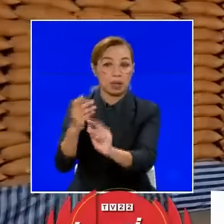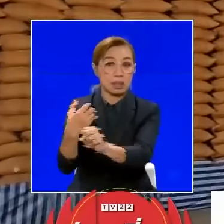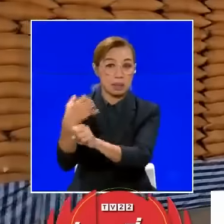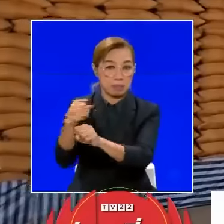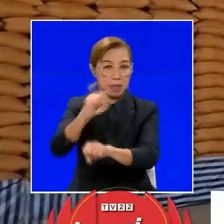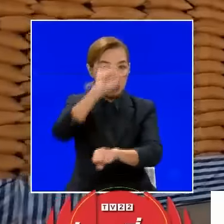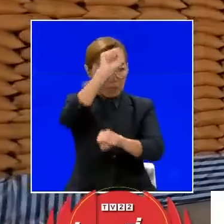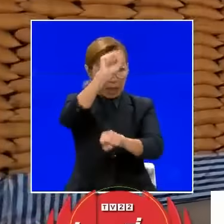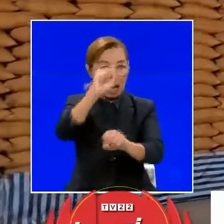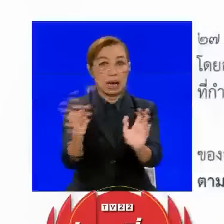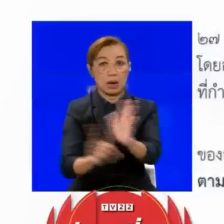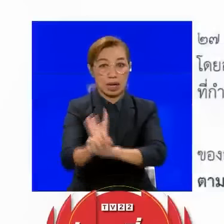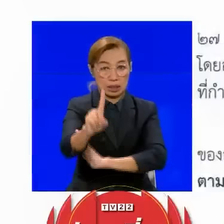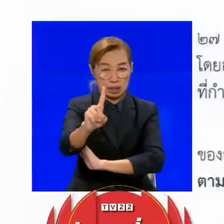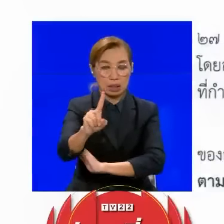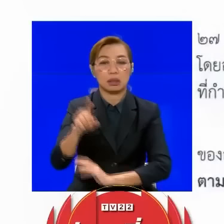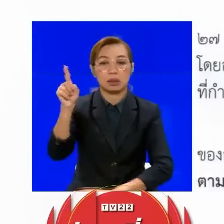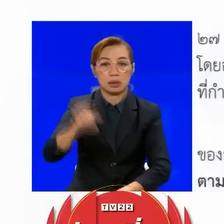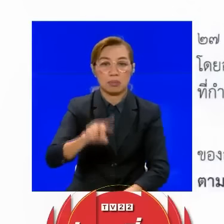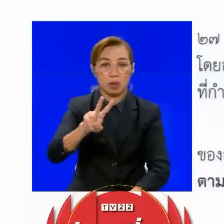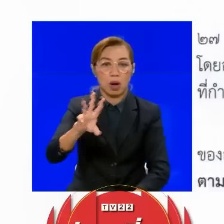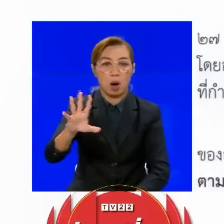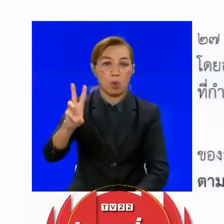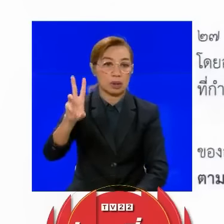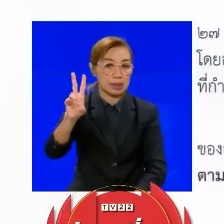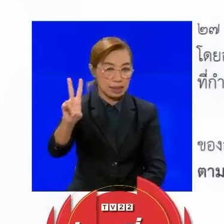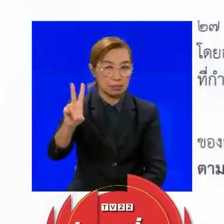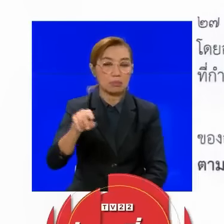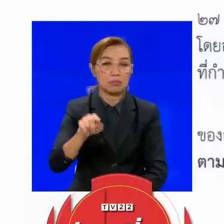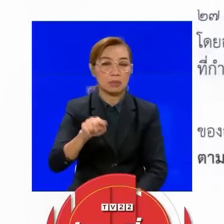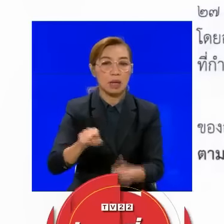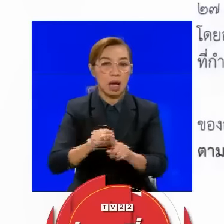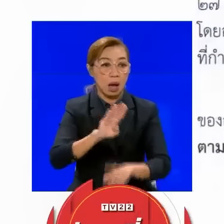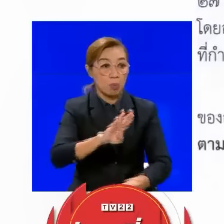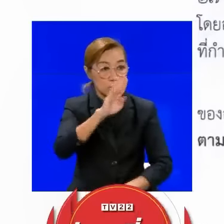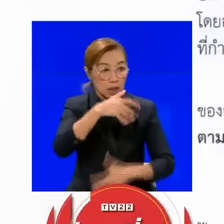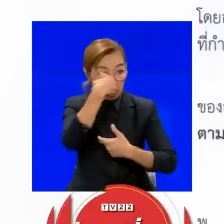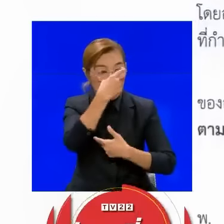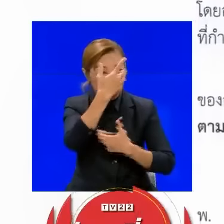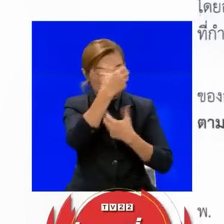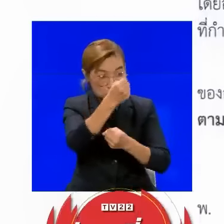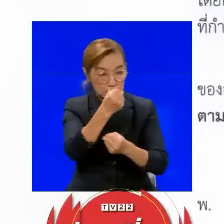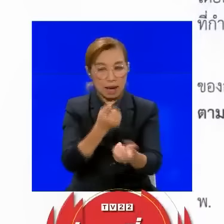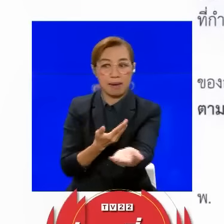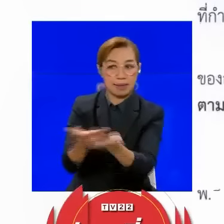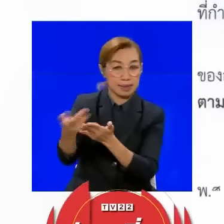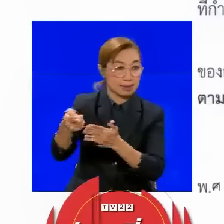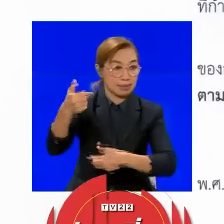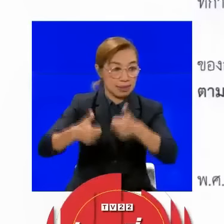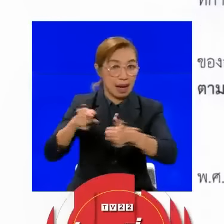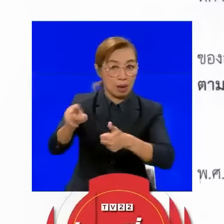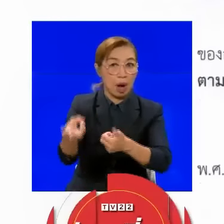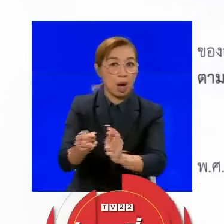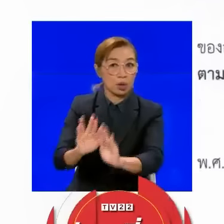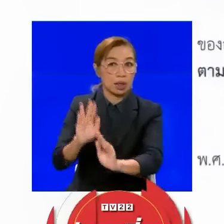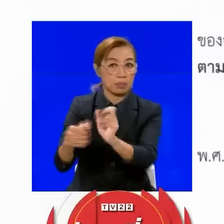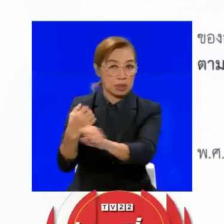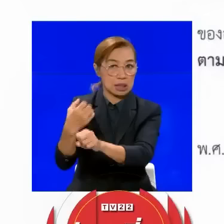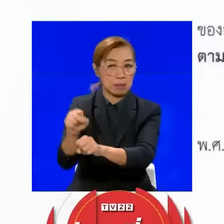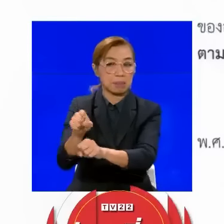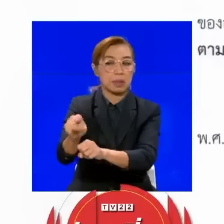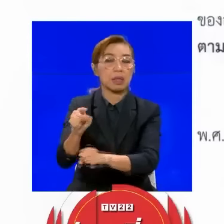ไปครั้งที่1/2567เพื่อเปิดประมูลข้าวหอมมะลิในสต็อกรัฐบาลที่เก็บมานาน10ปีจากโครง